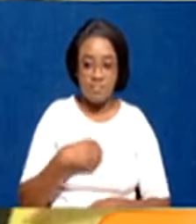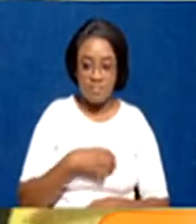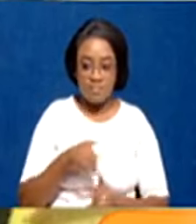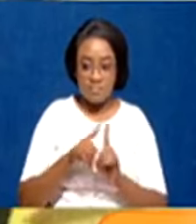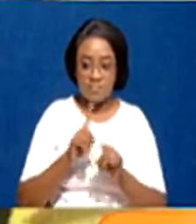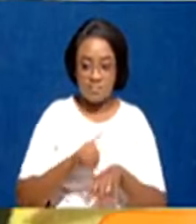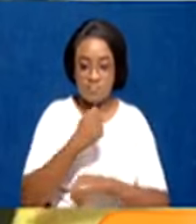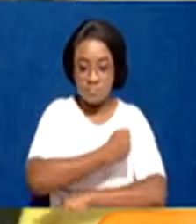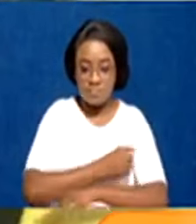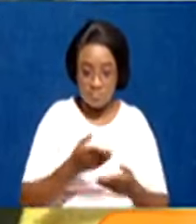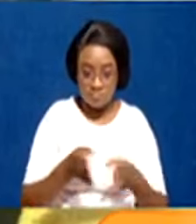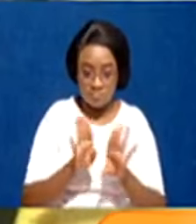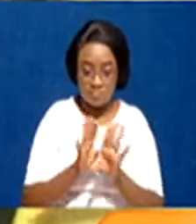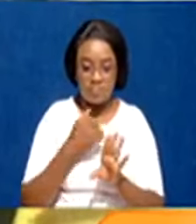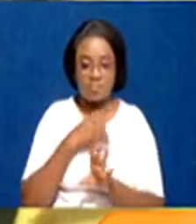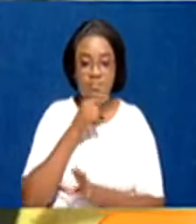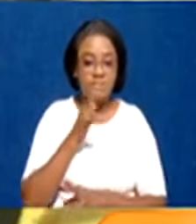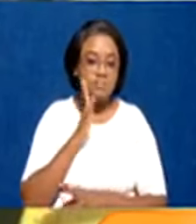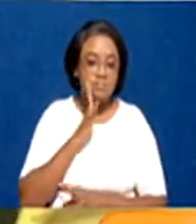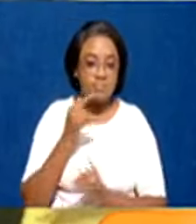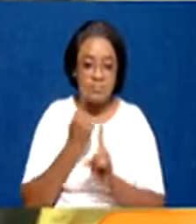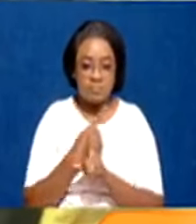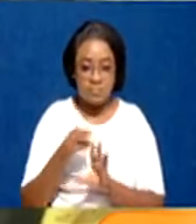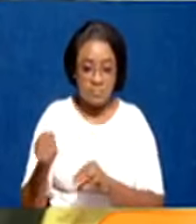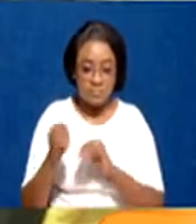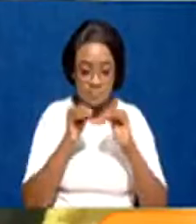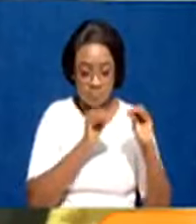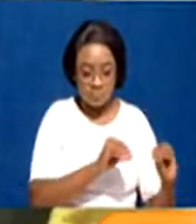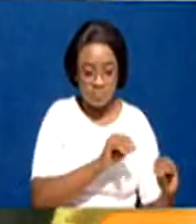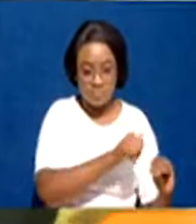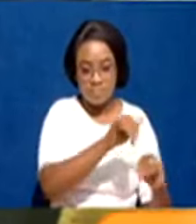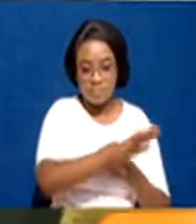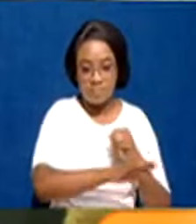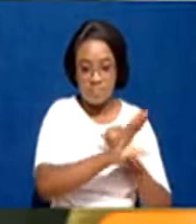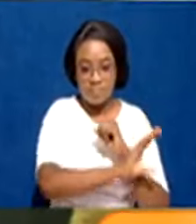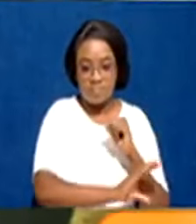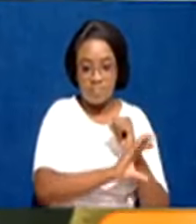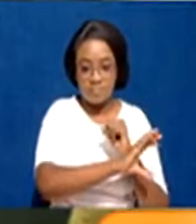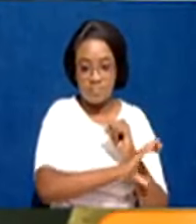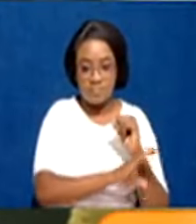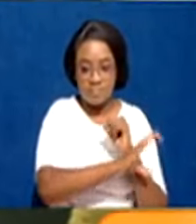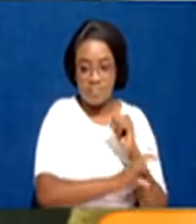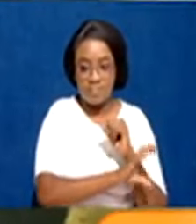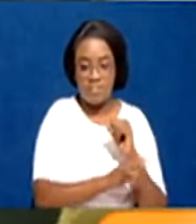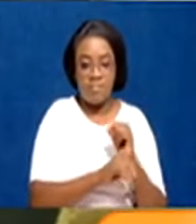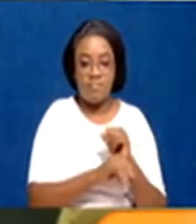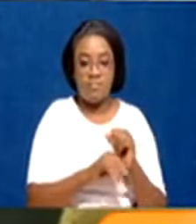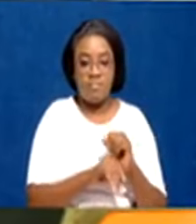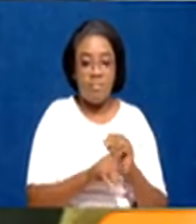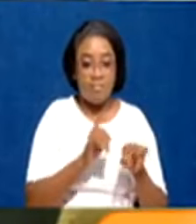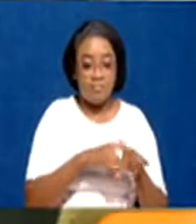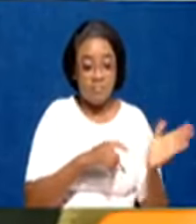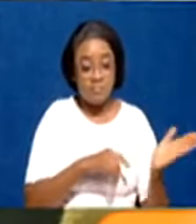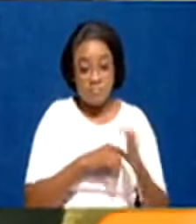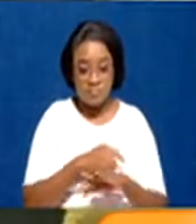we have kids with parents migrating over the other side of the border. You know, at the end of the day, by the time those kids come back, some of them have gone through FGM